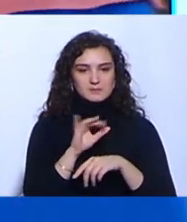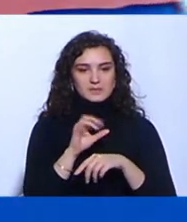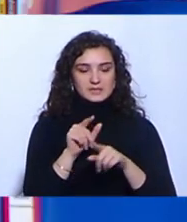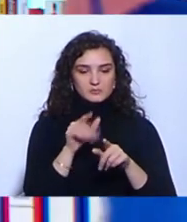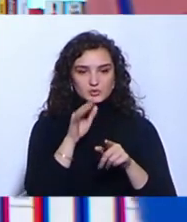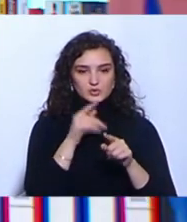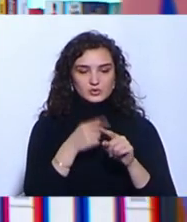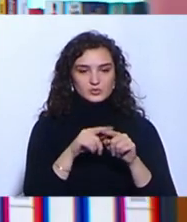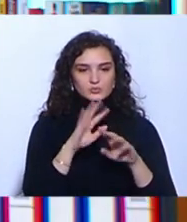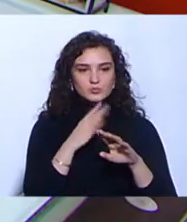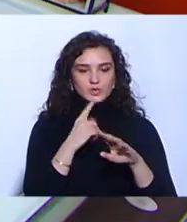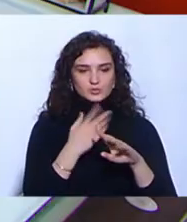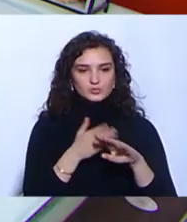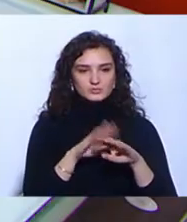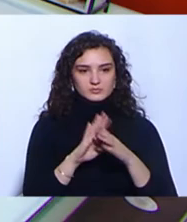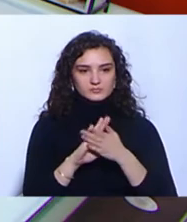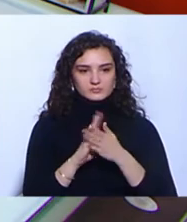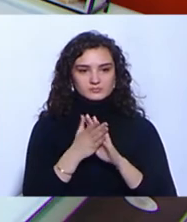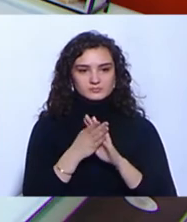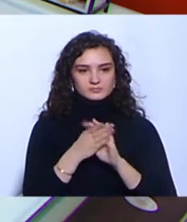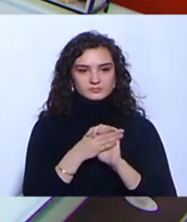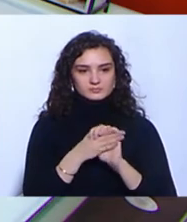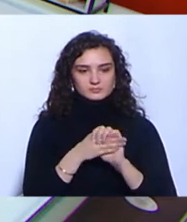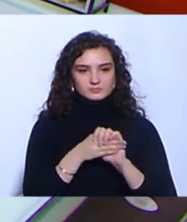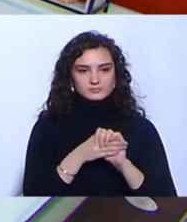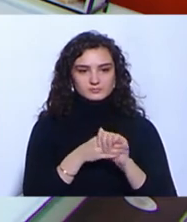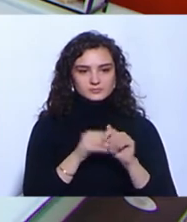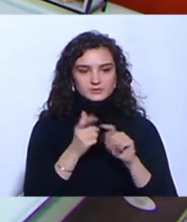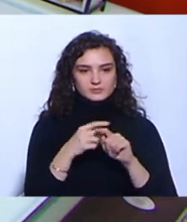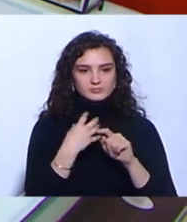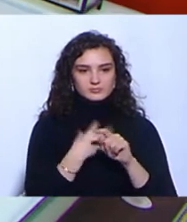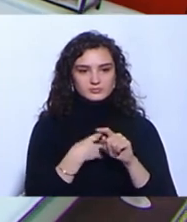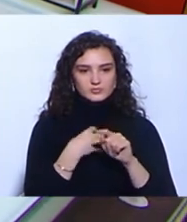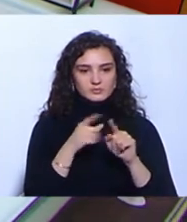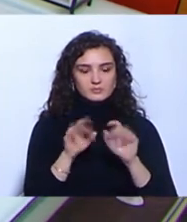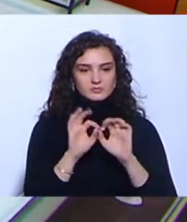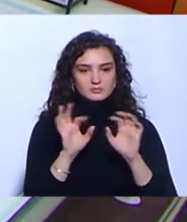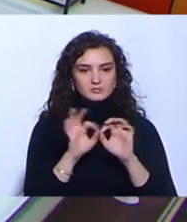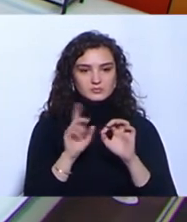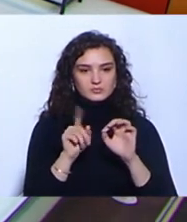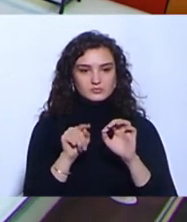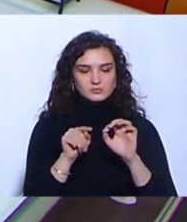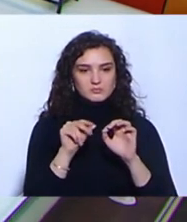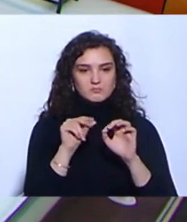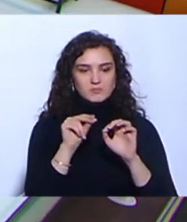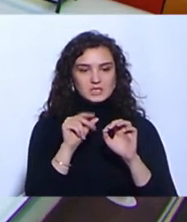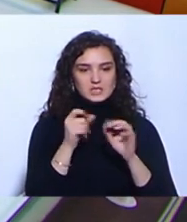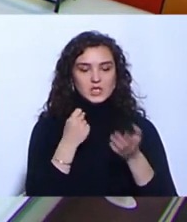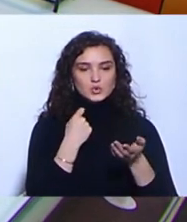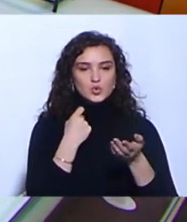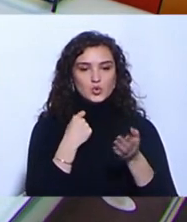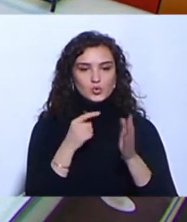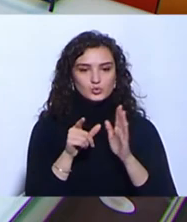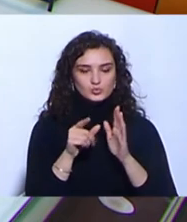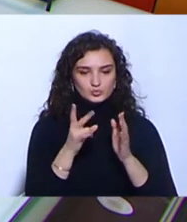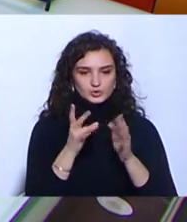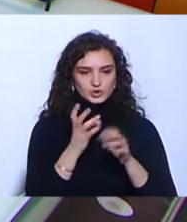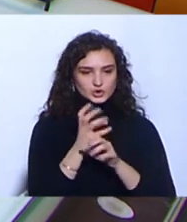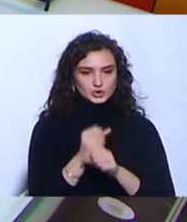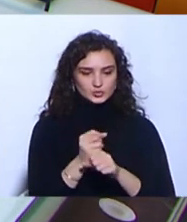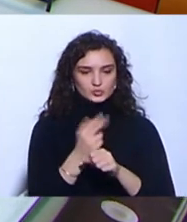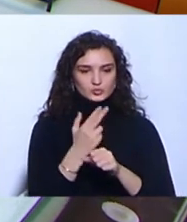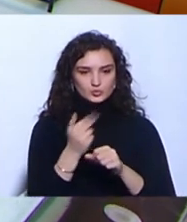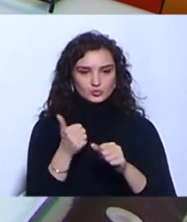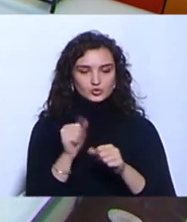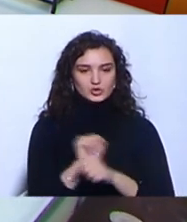უფრო ართულებს მდგომარეობას. ძალიან მნიშვნელოვანია ამის აღნიშნა, რომ მარილი და ალკოჰოლი რა თქმა უნდა შეიზღუდოს,